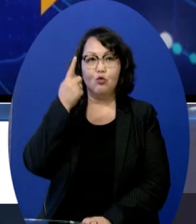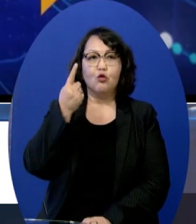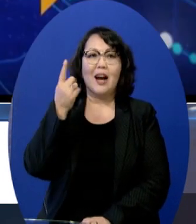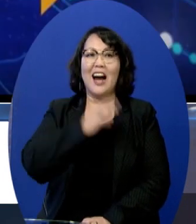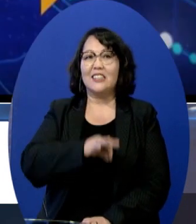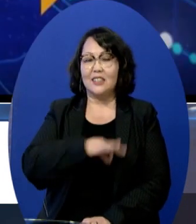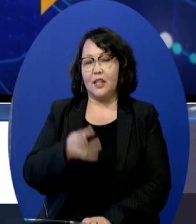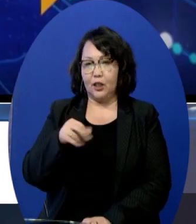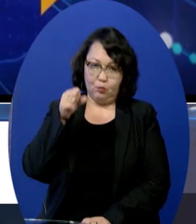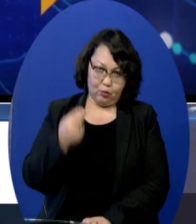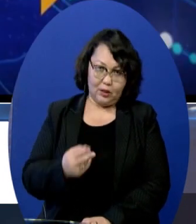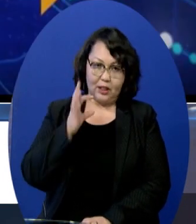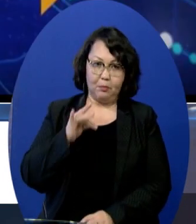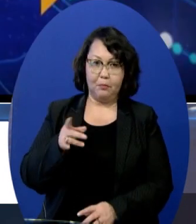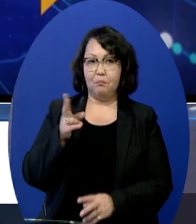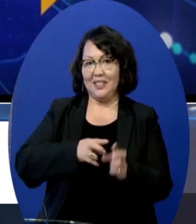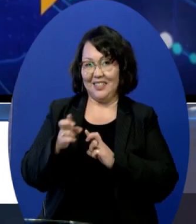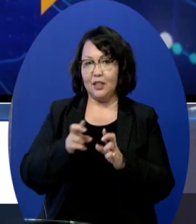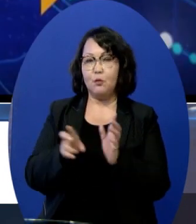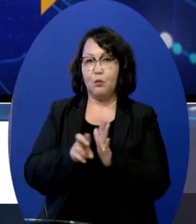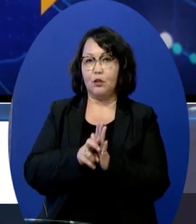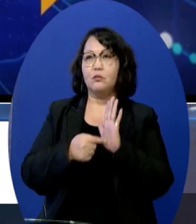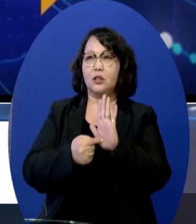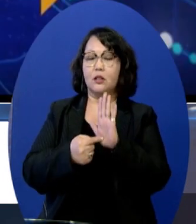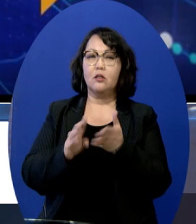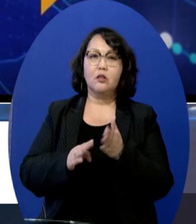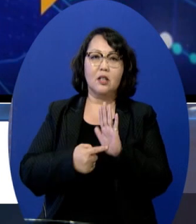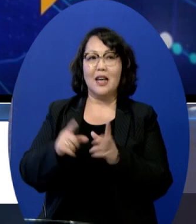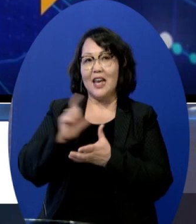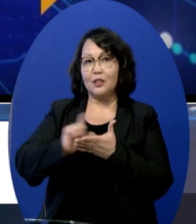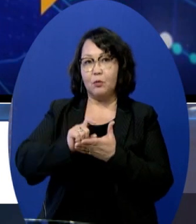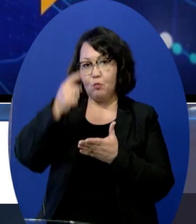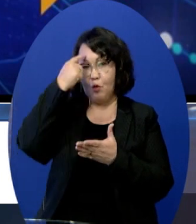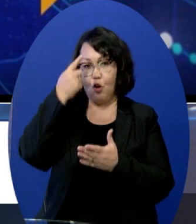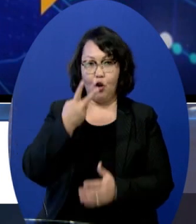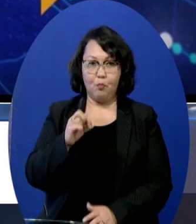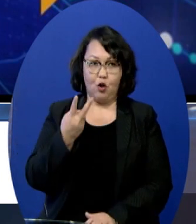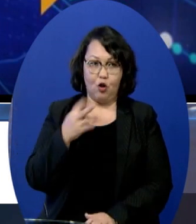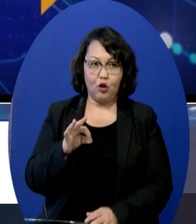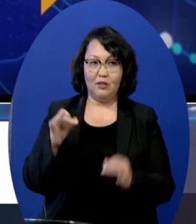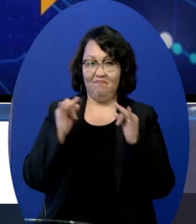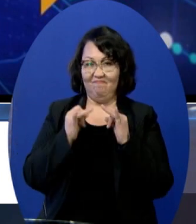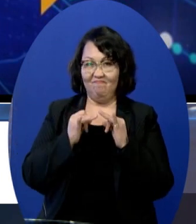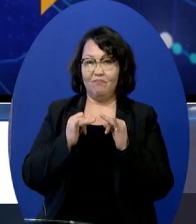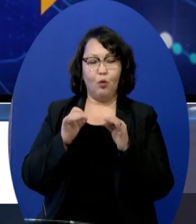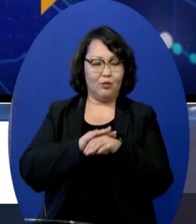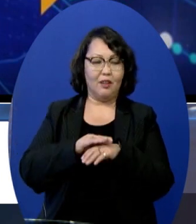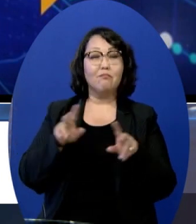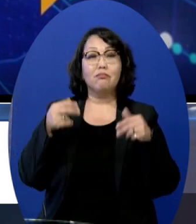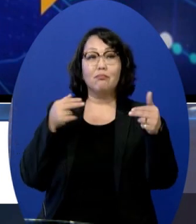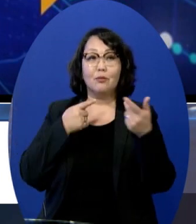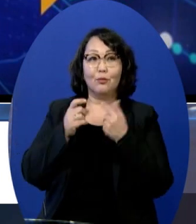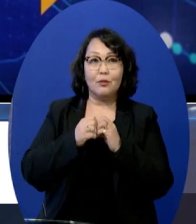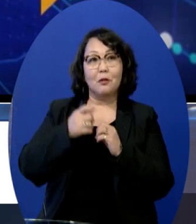үтцийн салбарт бизнесийн боломж үүрийг онцлсан байна. Экспорт Монгол 2020 захин форум маргааш гадаад худалдааны